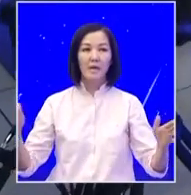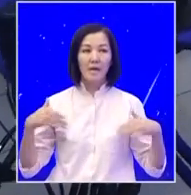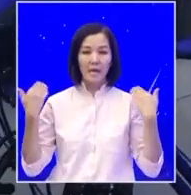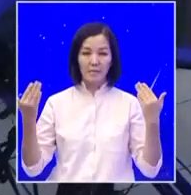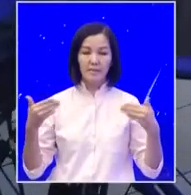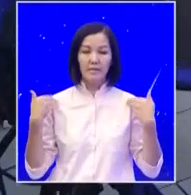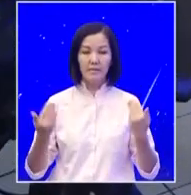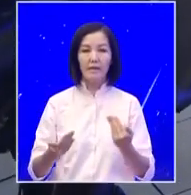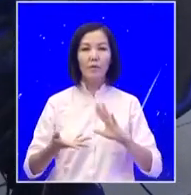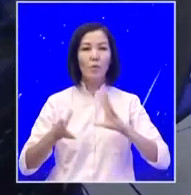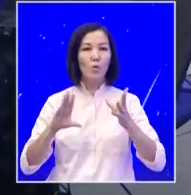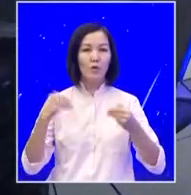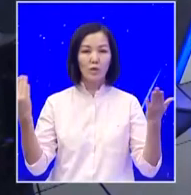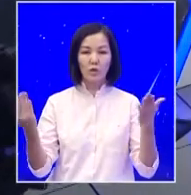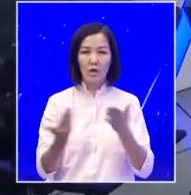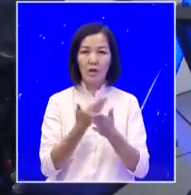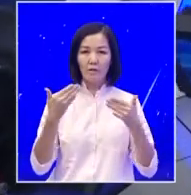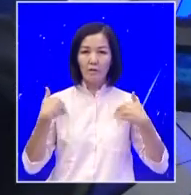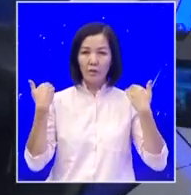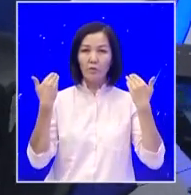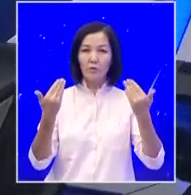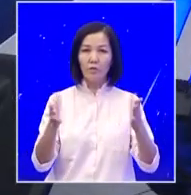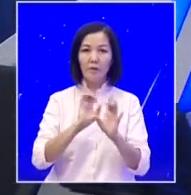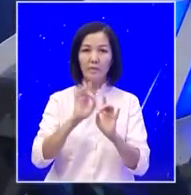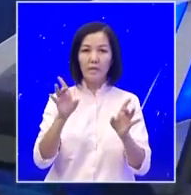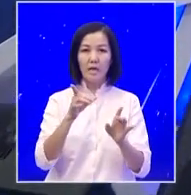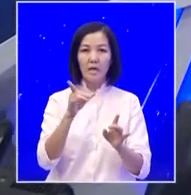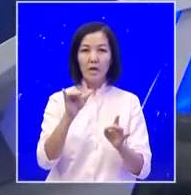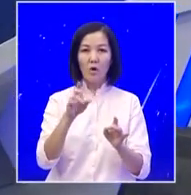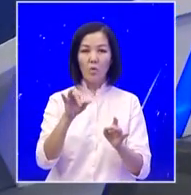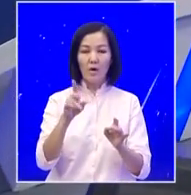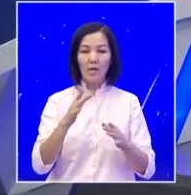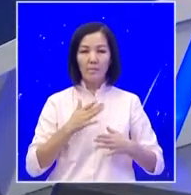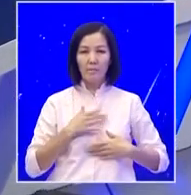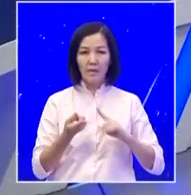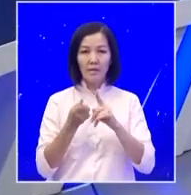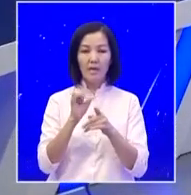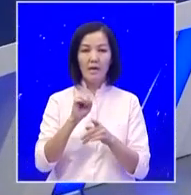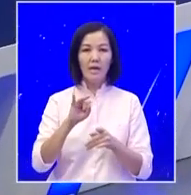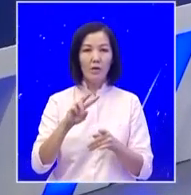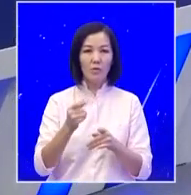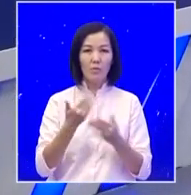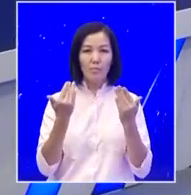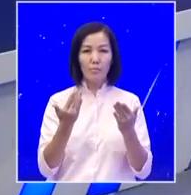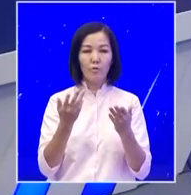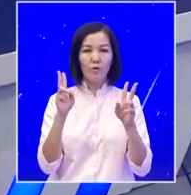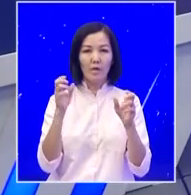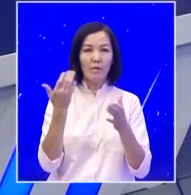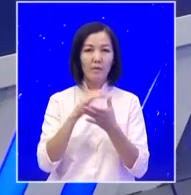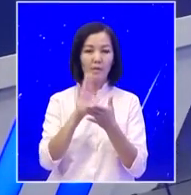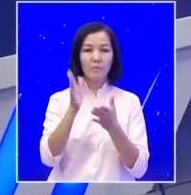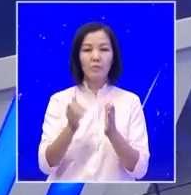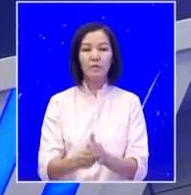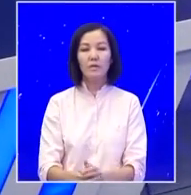Армысыздар, тікерей эфирде жаңалықтар, студияда ақпараттар легімен Гауһар Мұса, сурдо отырмада Айгүл Жұмашқызы. Қымбатты көрермен, бүгін